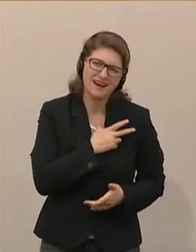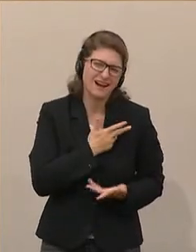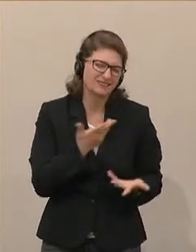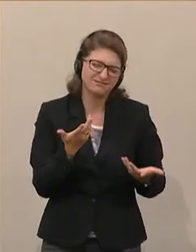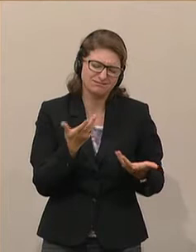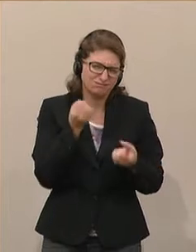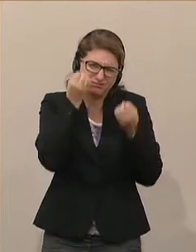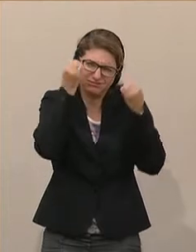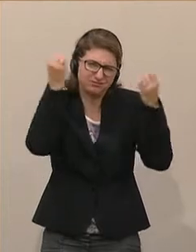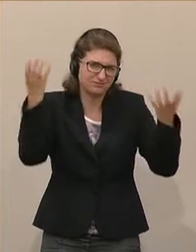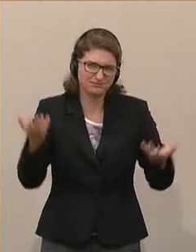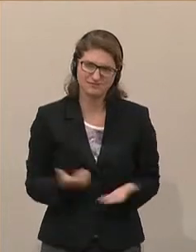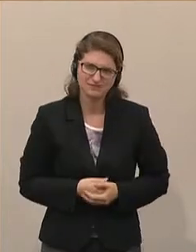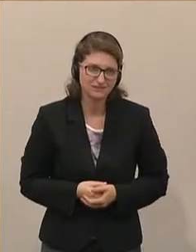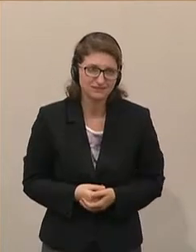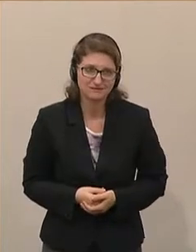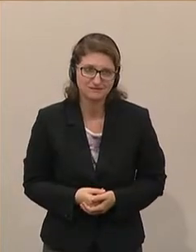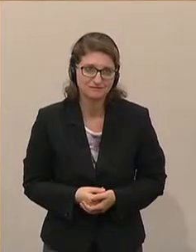Damen und Herren.